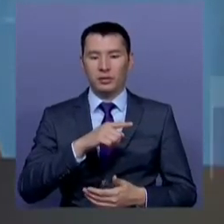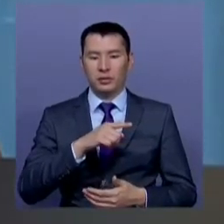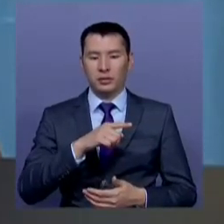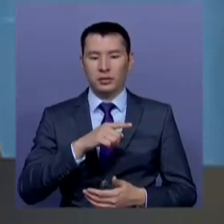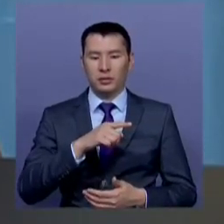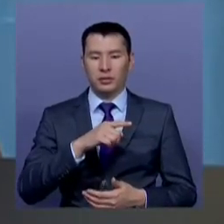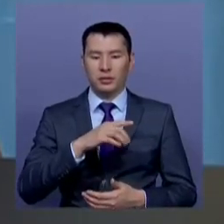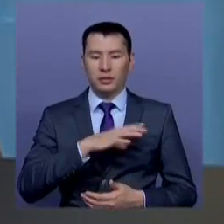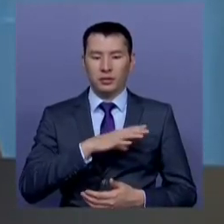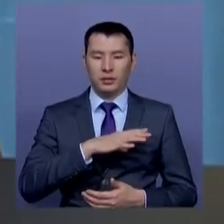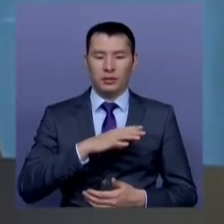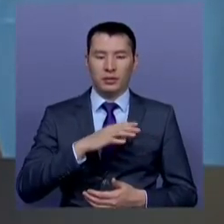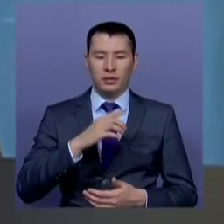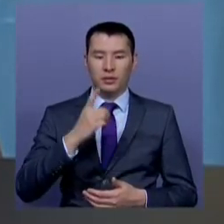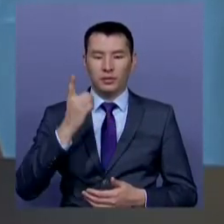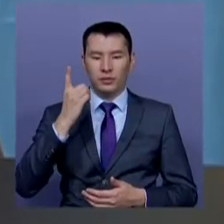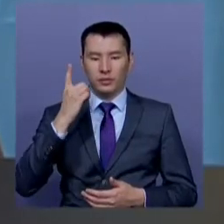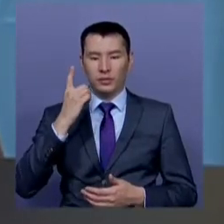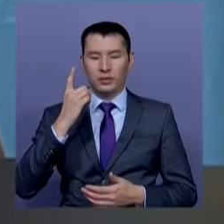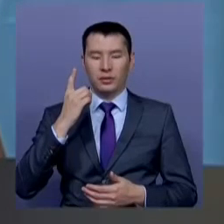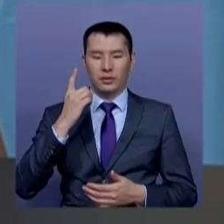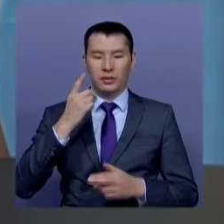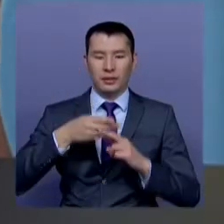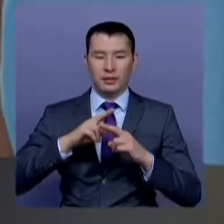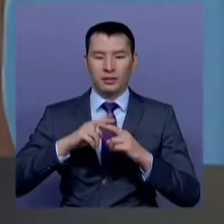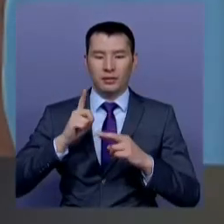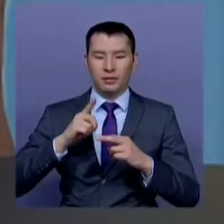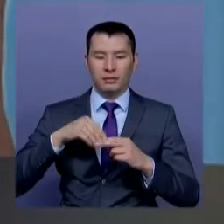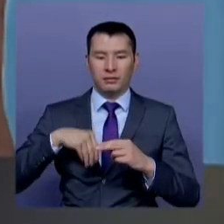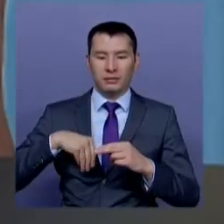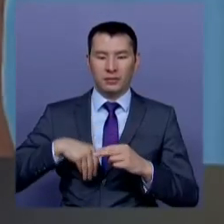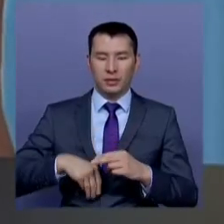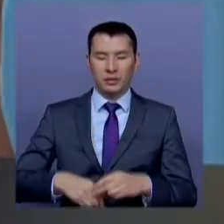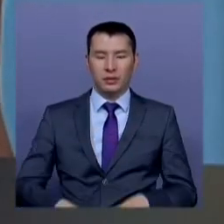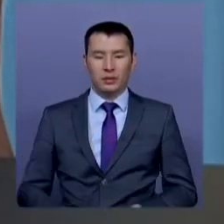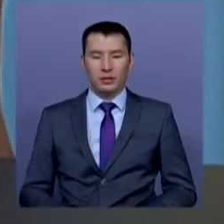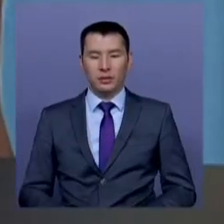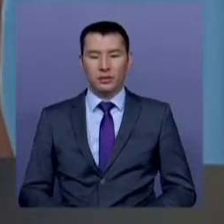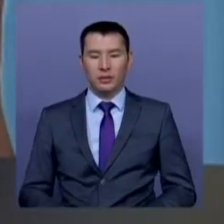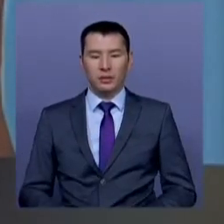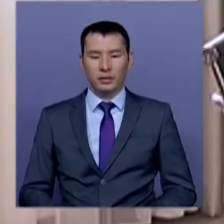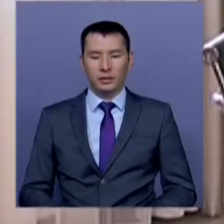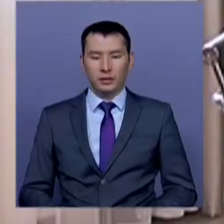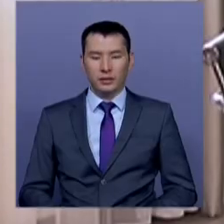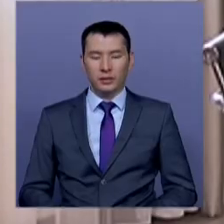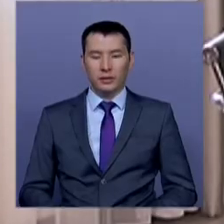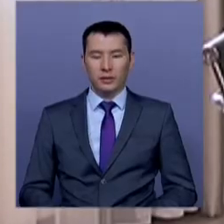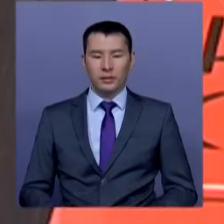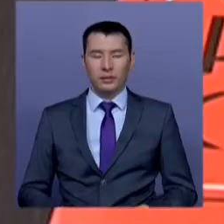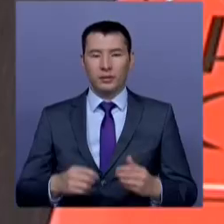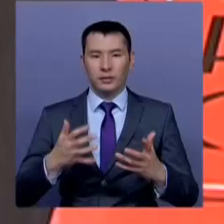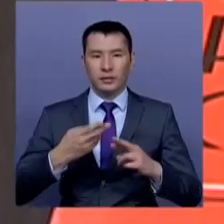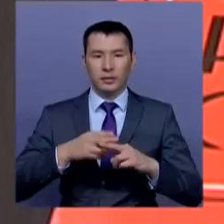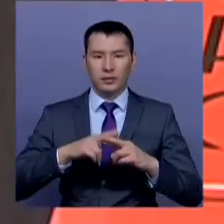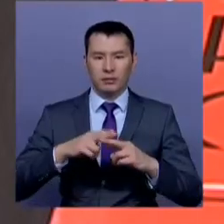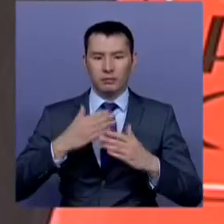перепрячивают данные сотовые телефоны более такие места, откуда будет сложно их украсть. Использование